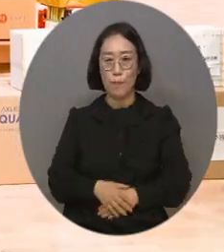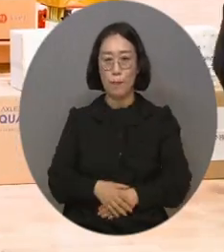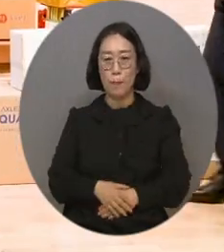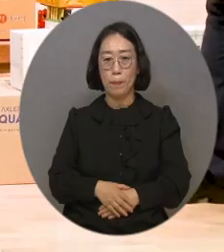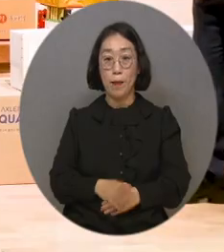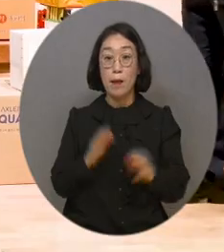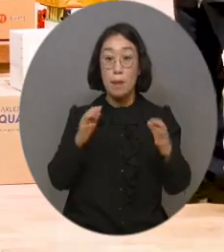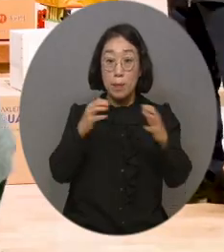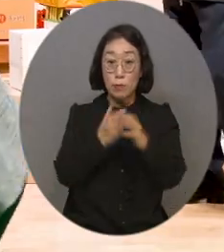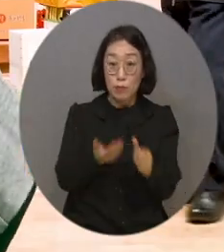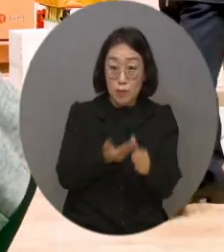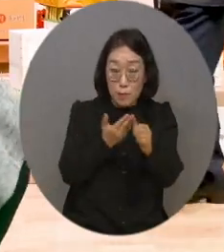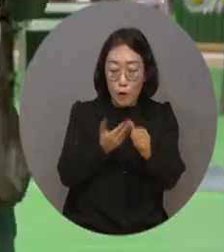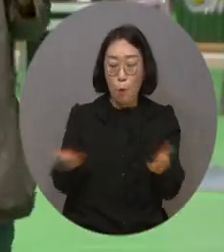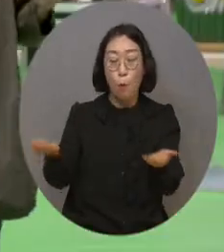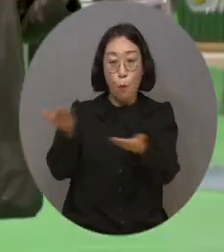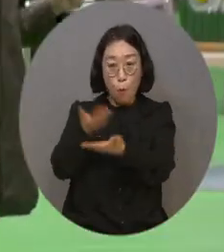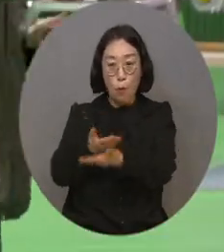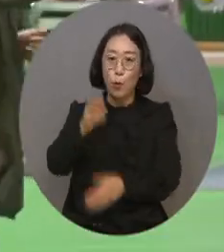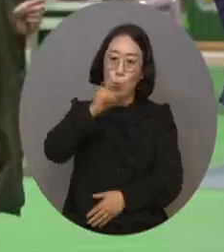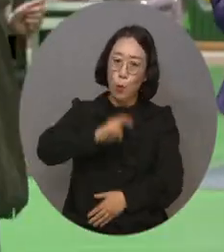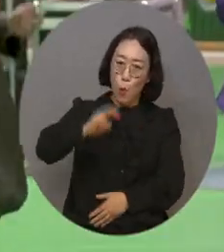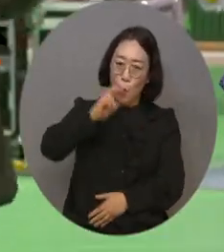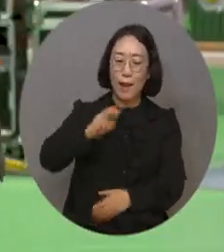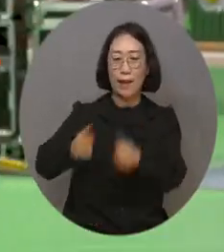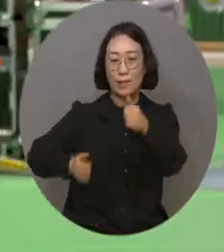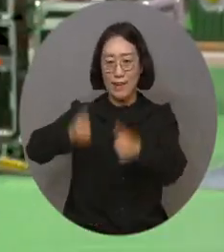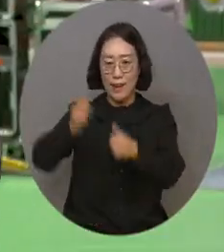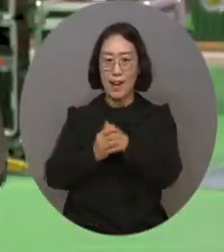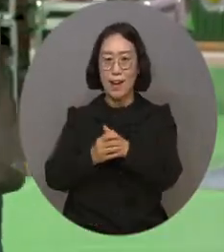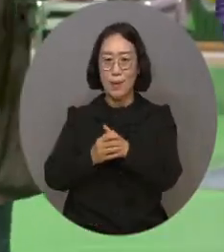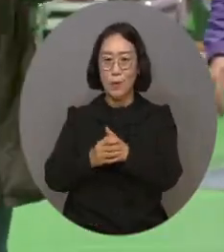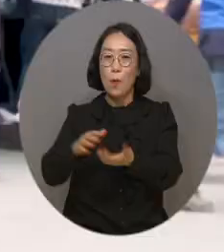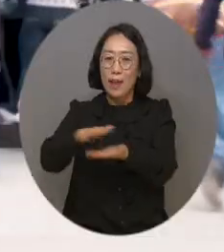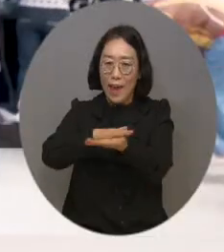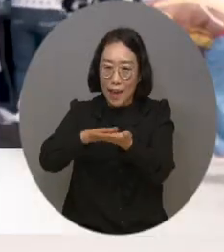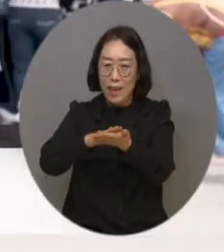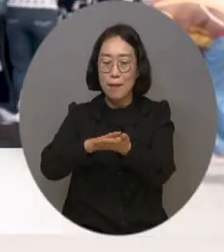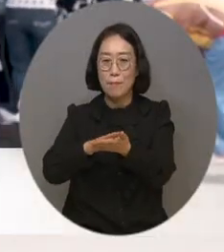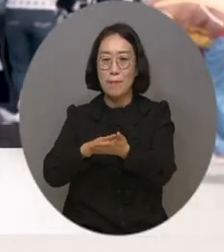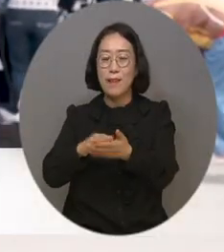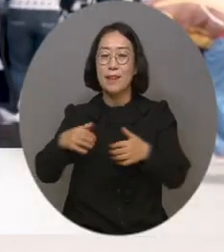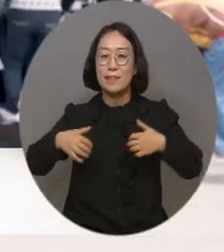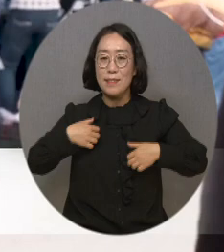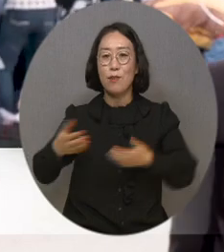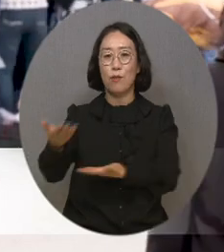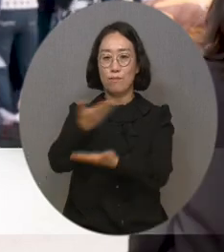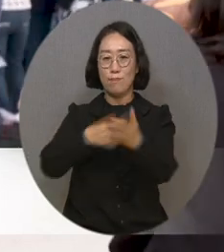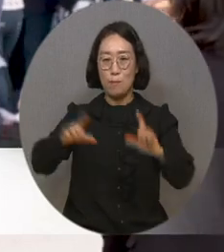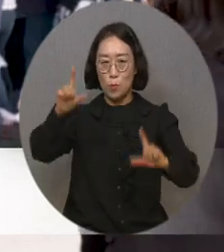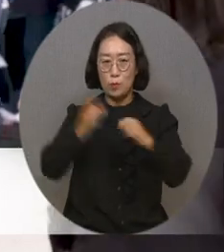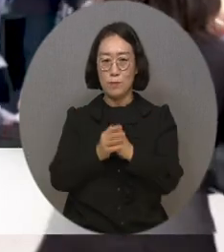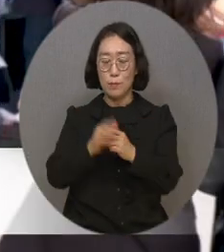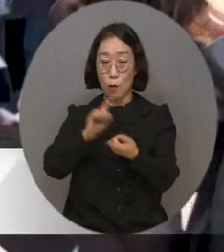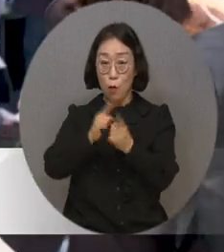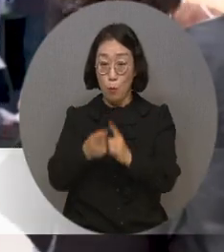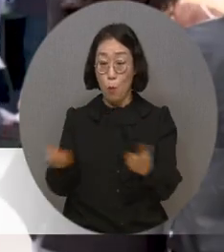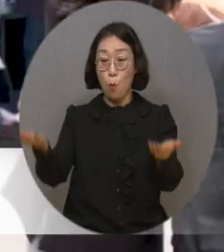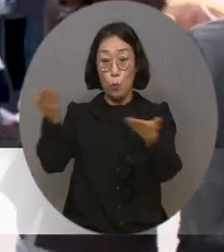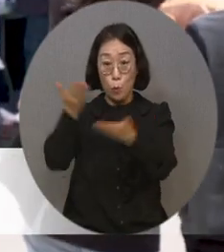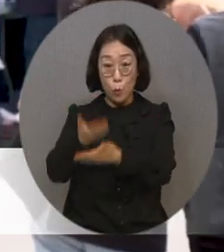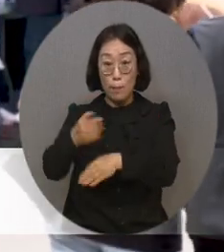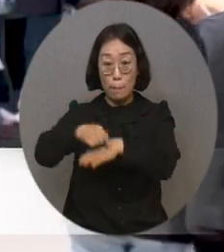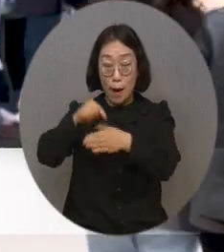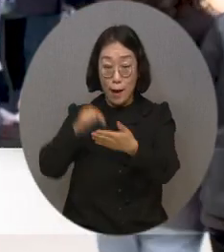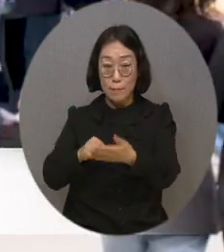특산품을 교환하고 노래자랑과 게임을 통해 영원함의 화합을 다졌습니다. 농산물을 서로 교환하면서 서로